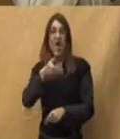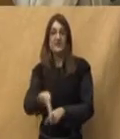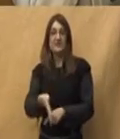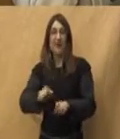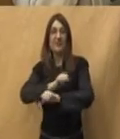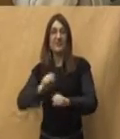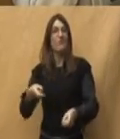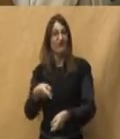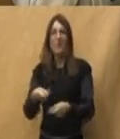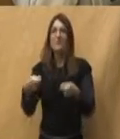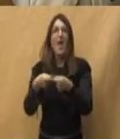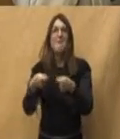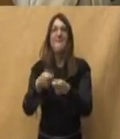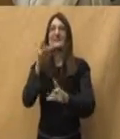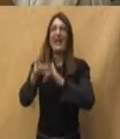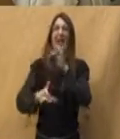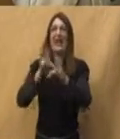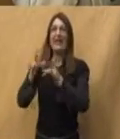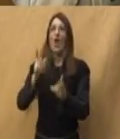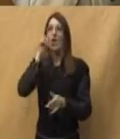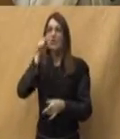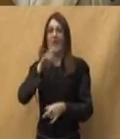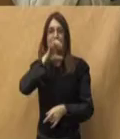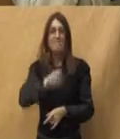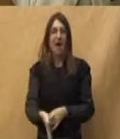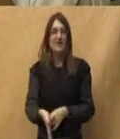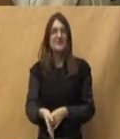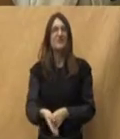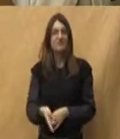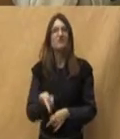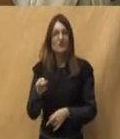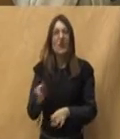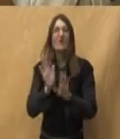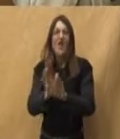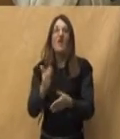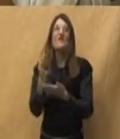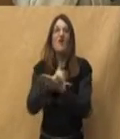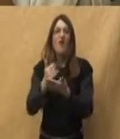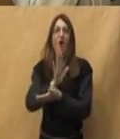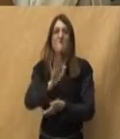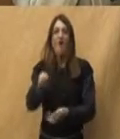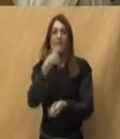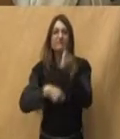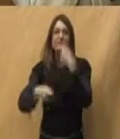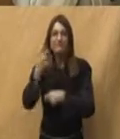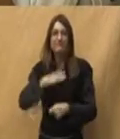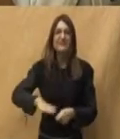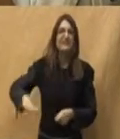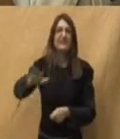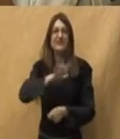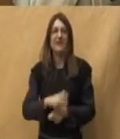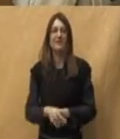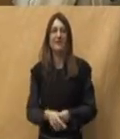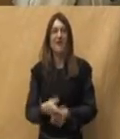Znači, ipak se to ja bih rekla, upražnjava takav sistem prehrane koji nas dovodi do... Ali nije samo sada